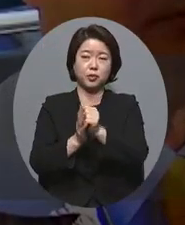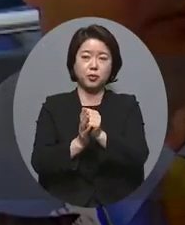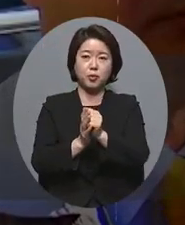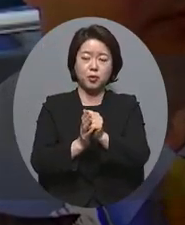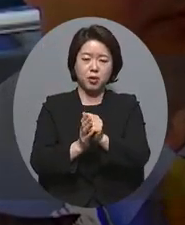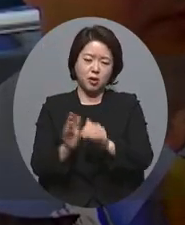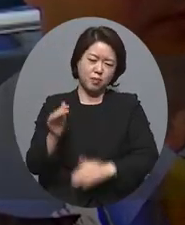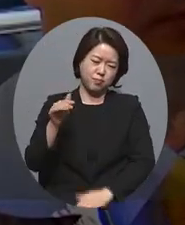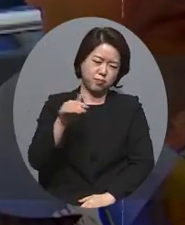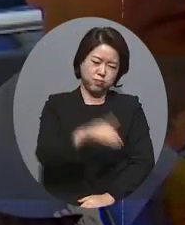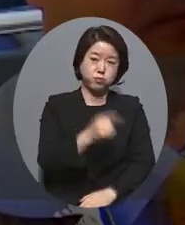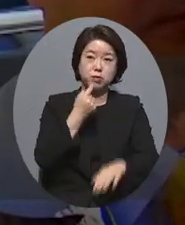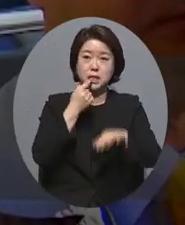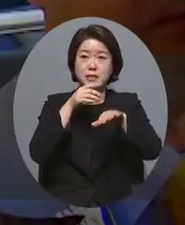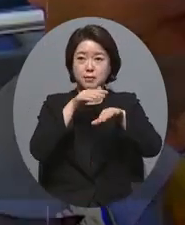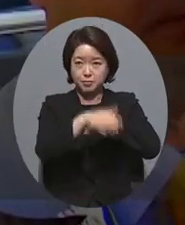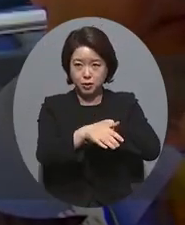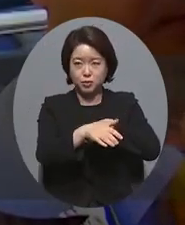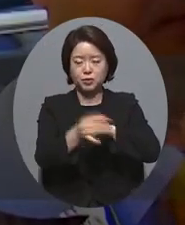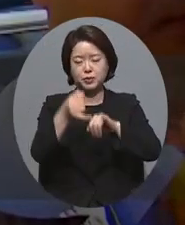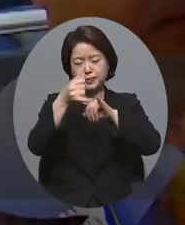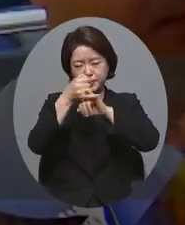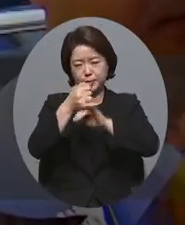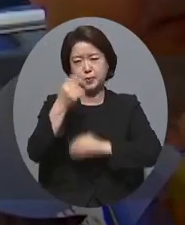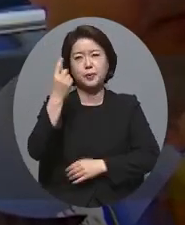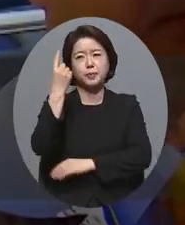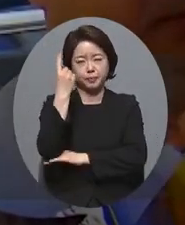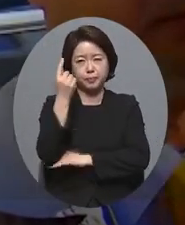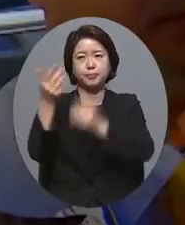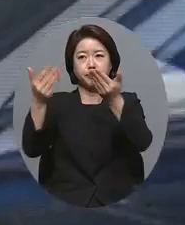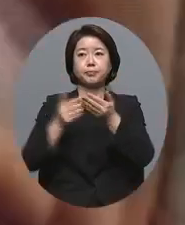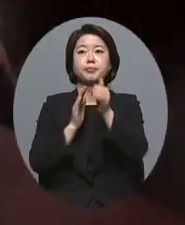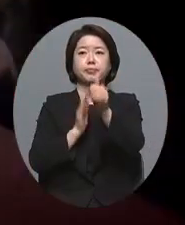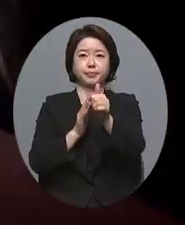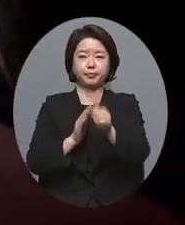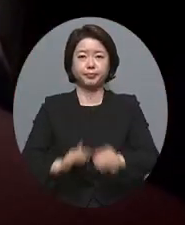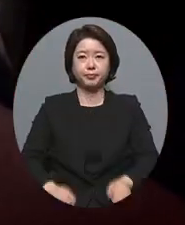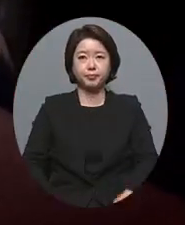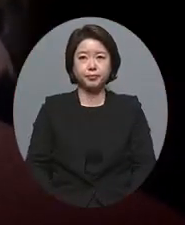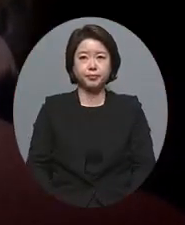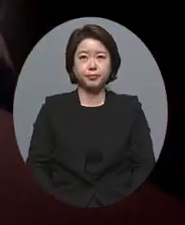퇴행하는 민주주의 꼭 지켜주시기를 바랍니다.